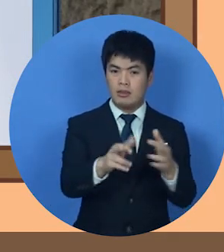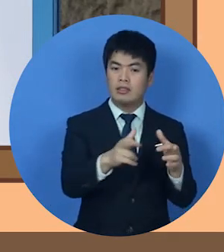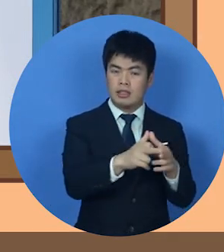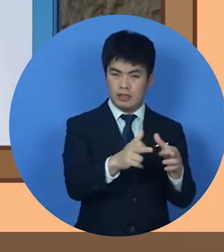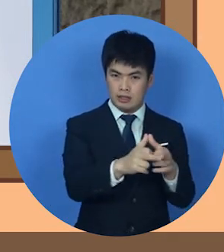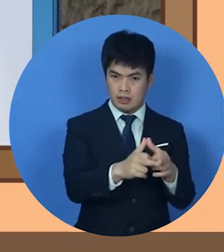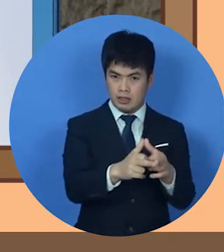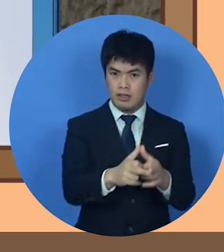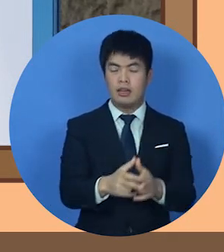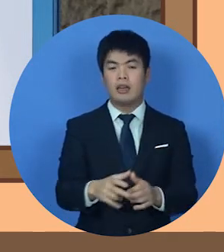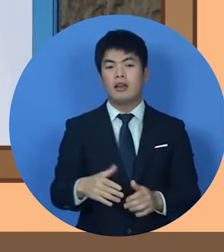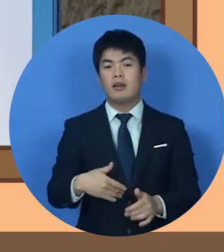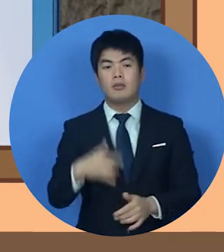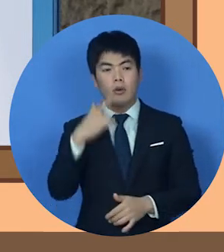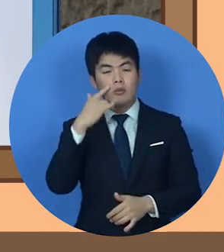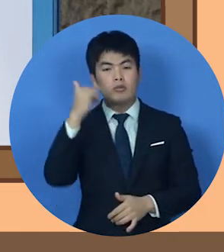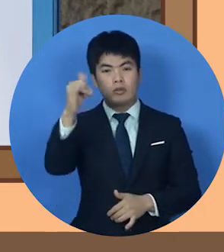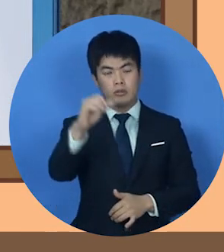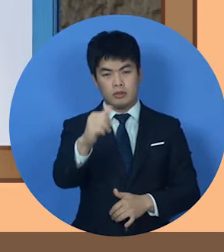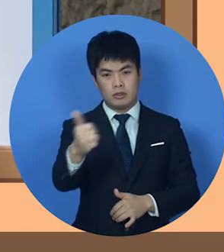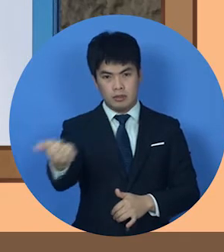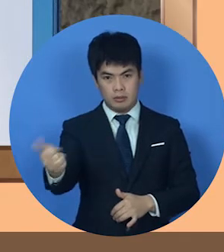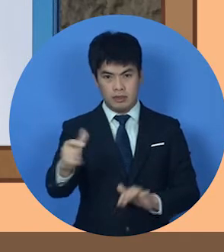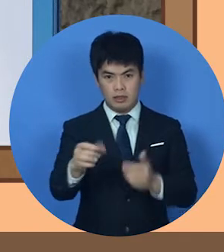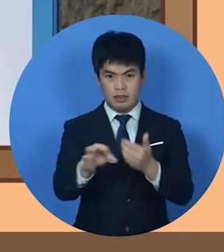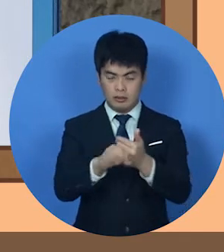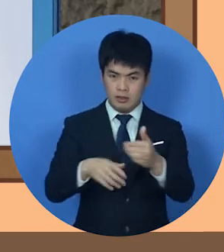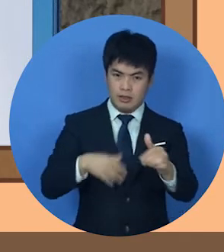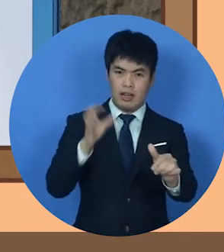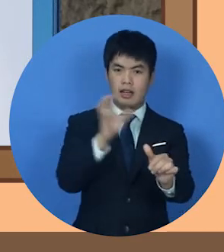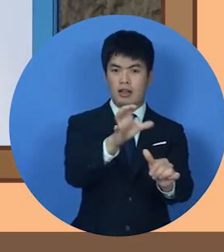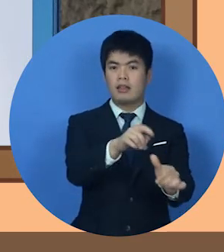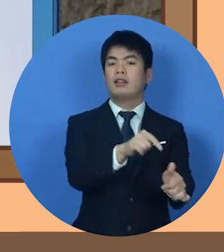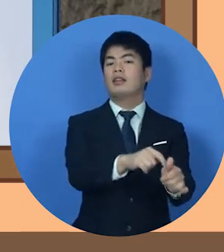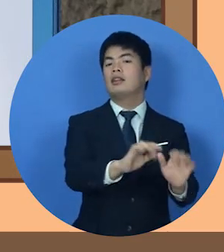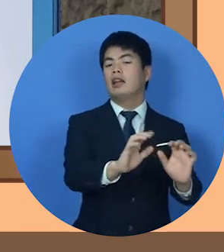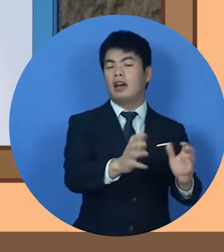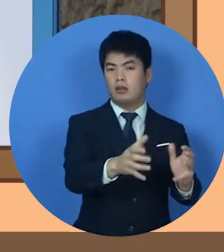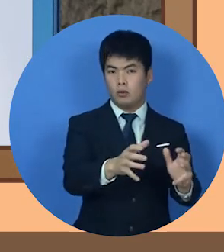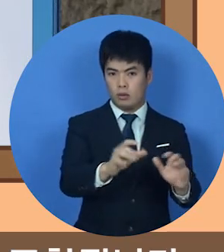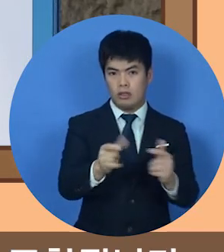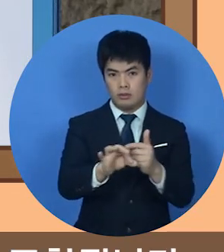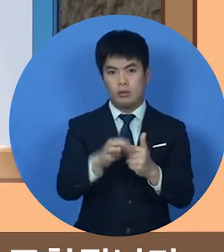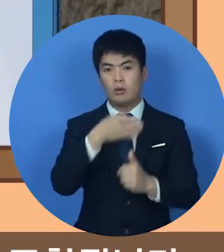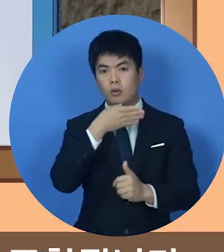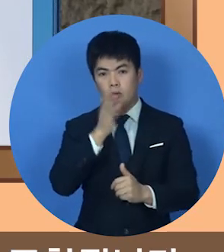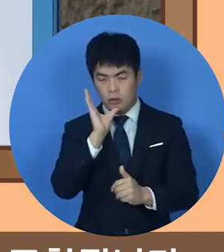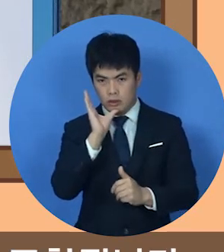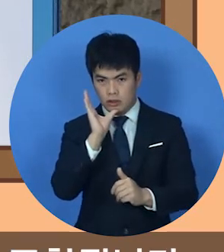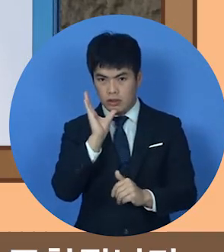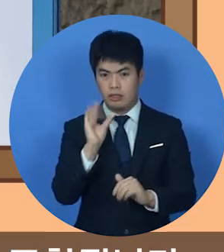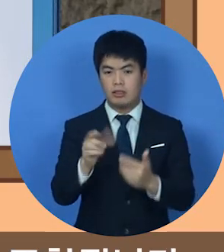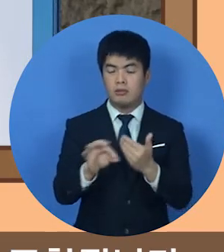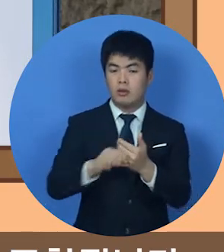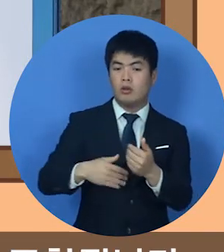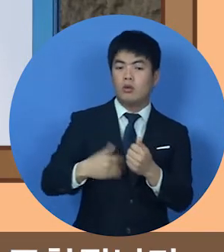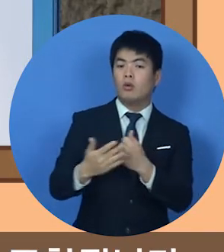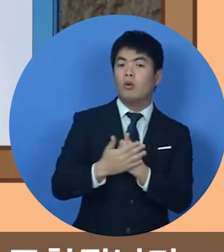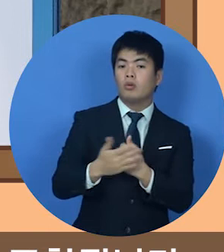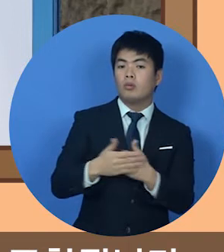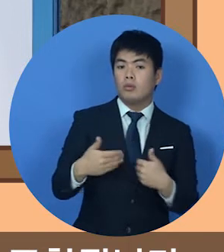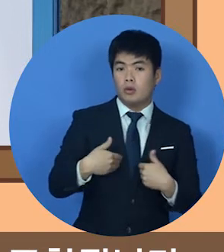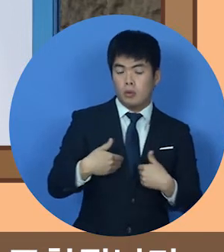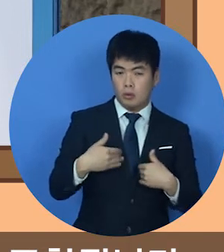장애 등의 사유로 어려움에 처한 이웃, 방임 학대 등 어려움에 처한 아동, 노인, 도움이 필요하지만 사회와